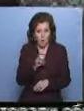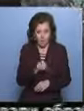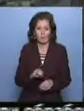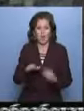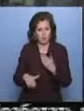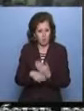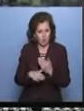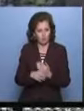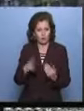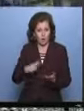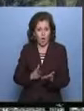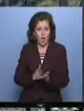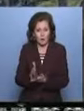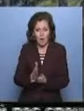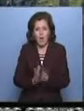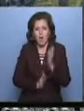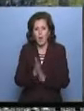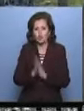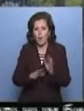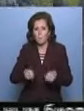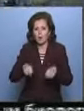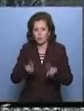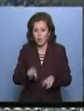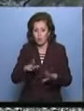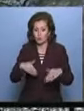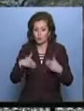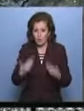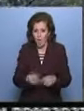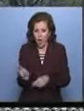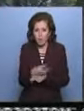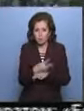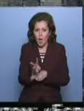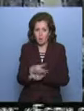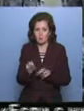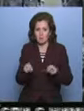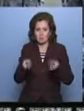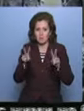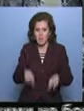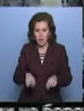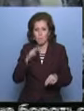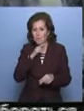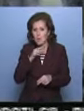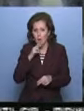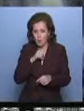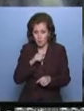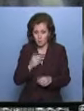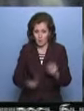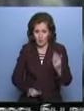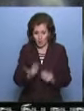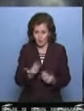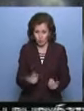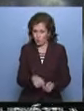пришлось обращаться к лесопатологам. Они посоветовали обработать пораженный лес специальным биологическим препаратом. Если вот с ними сейчас не